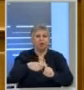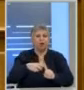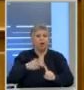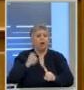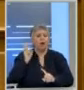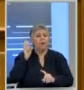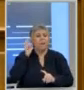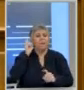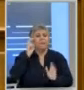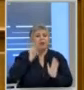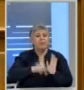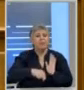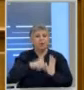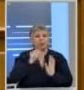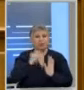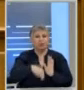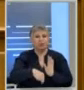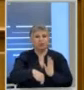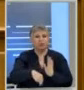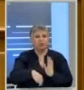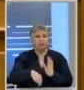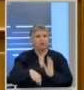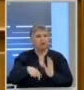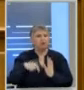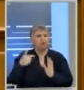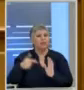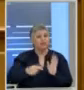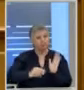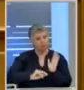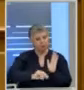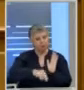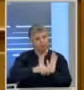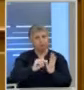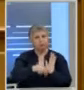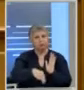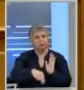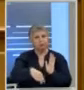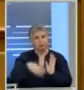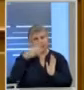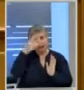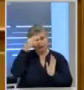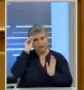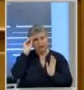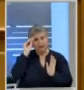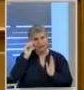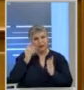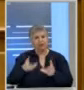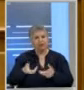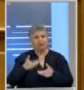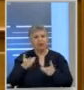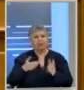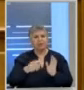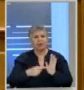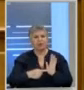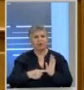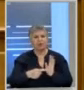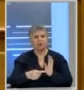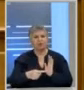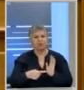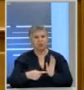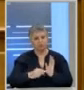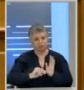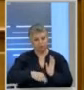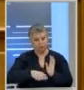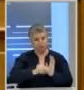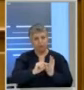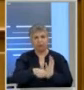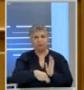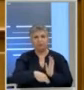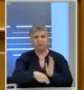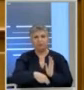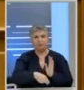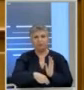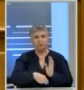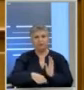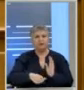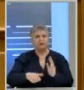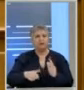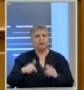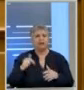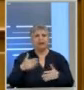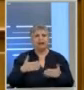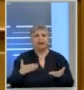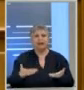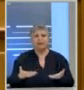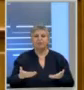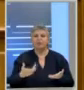Καμένου. Δεν είναι όμως ένα κανονικό μνημόνιο, γιατί έχει μια ιδιαιτερότητα, ξέρετε. Δεν προβλέπει καμία